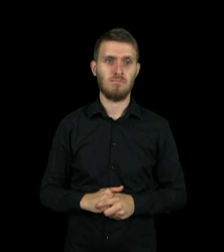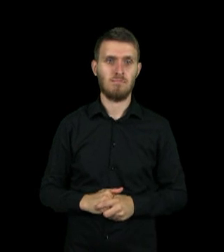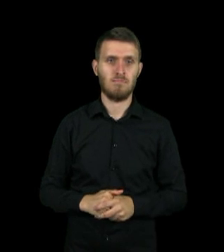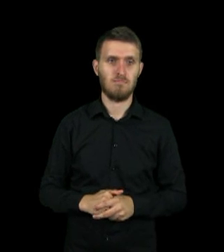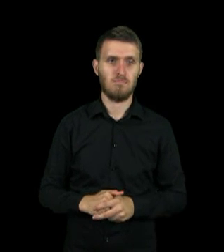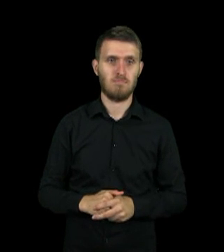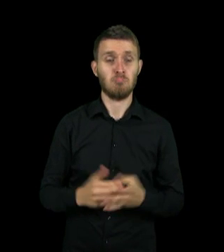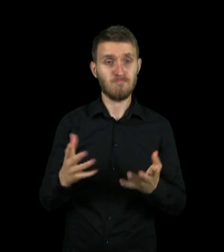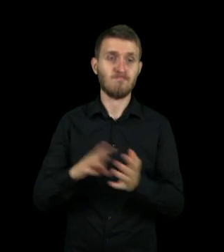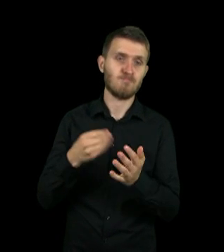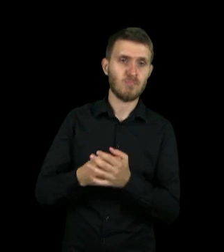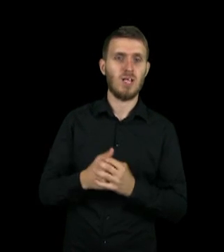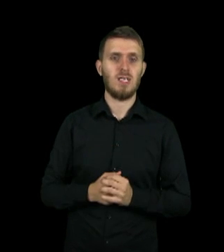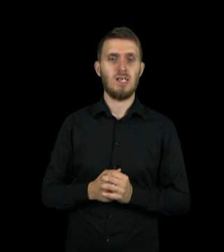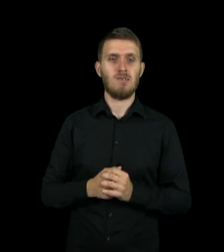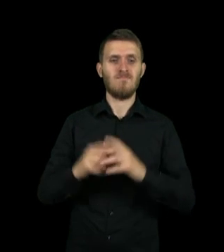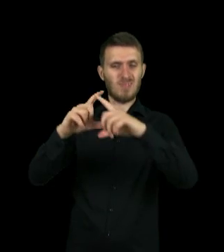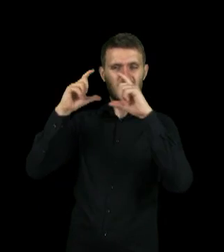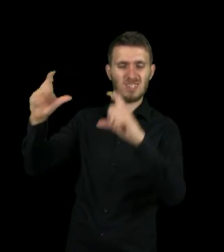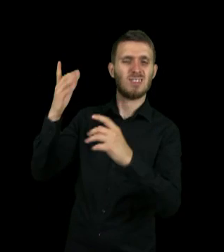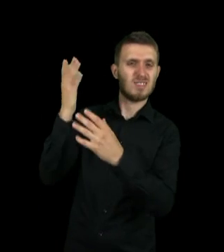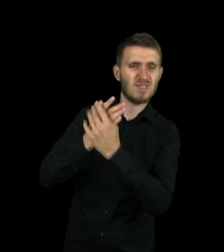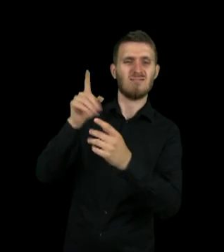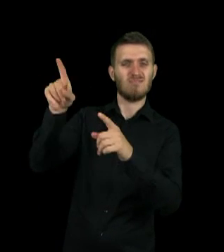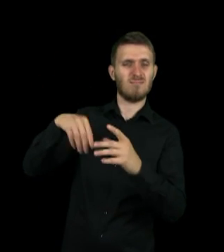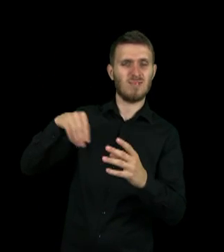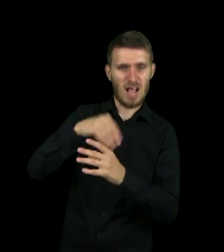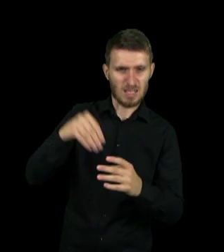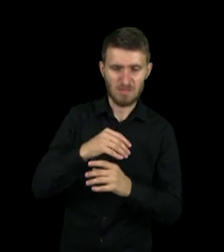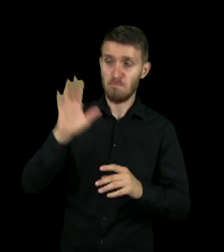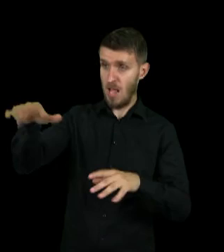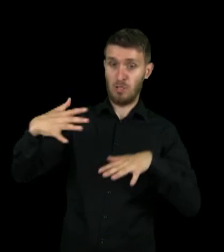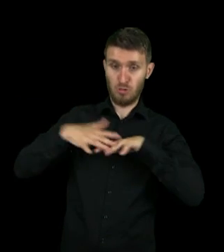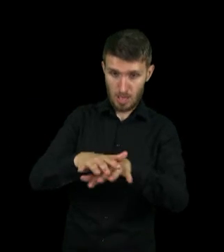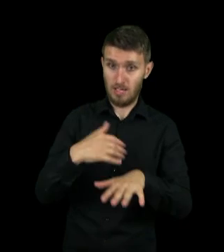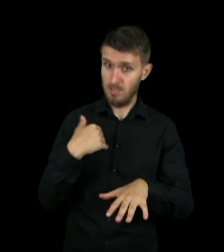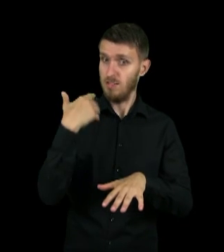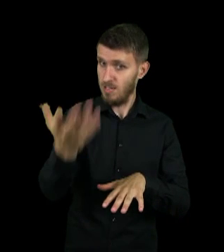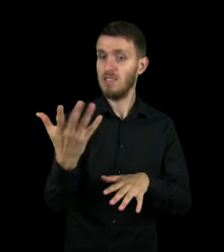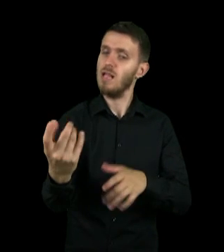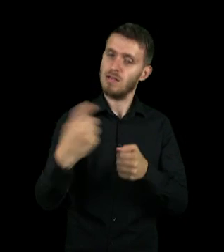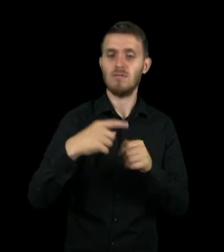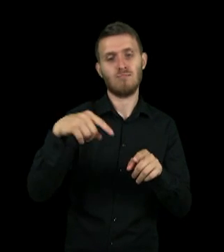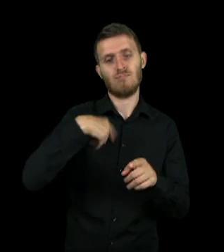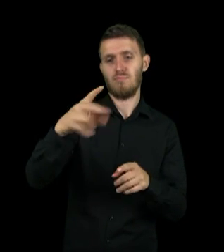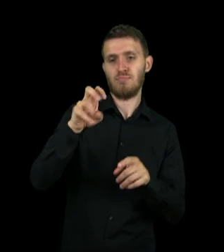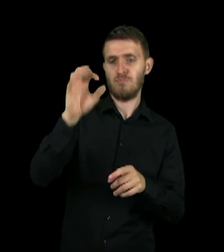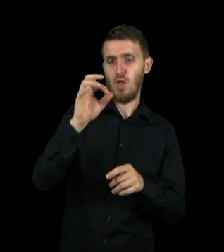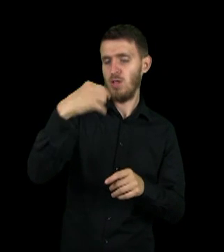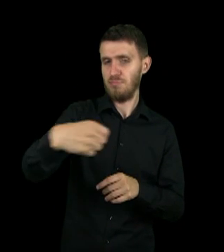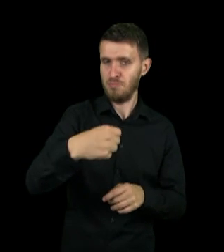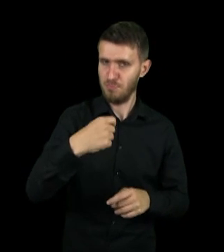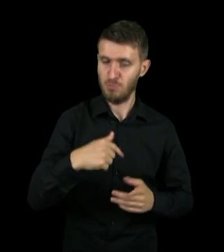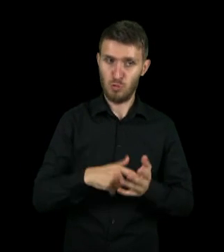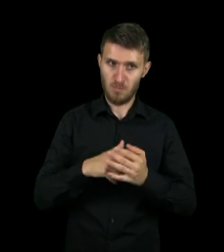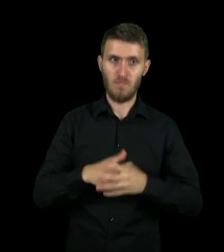lub organizacja Płatnicza oferuje swoją sieć sieć są też inne usługi Różne mechanizmy